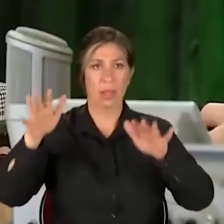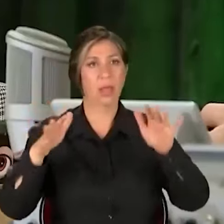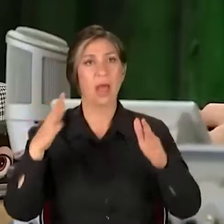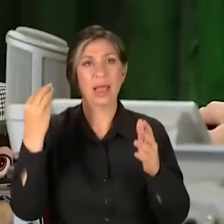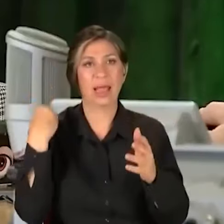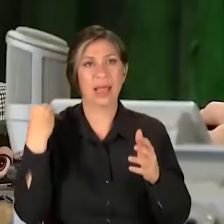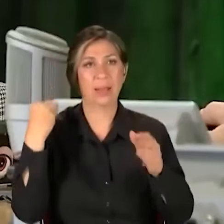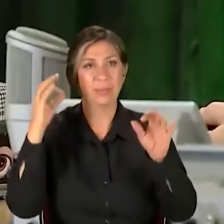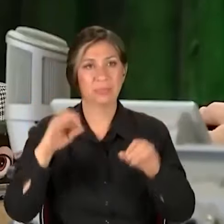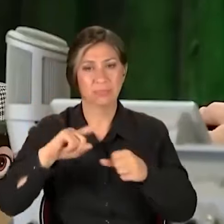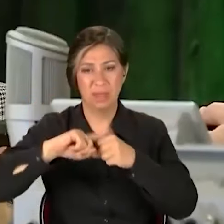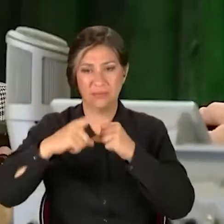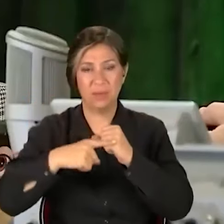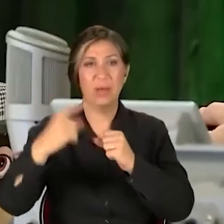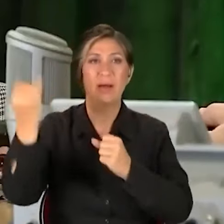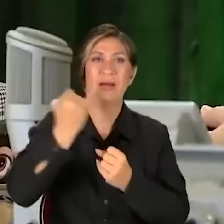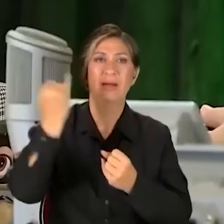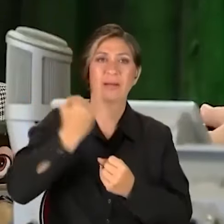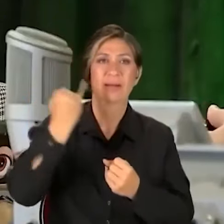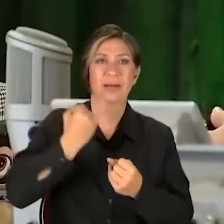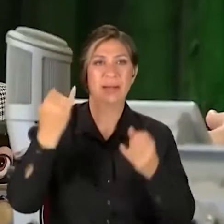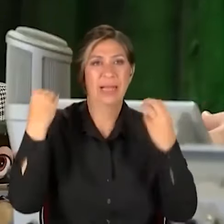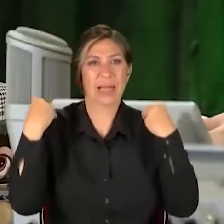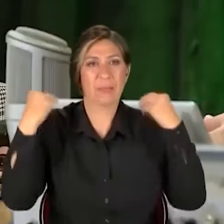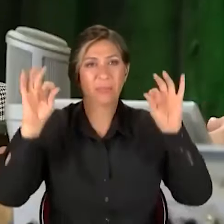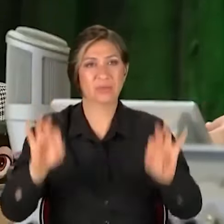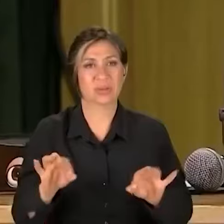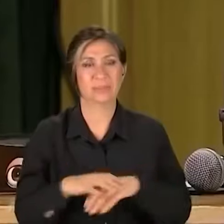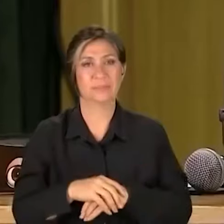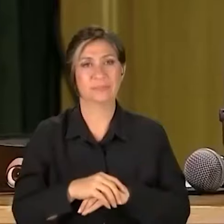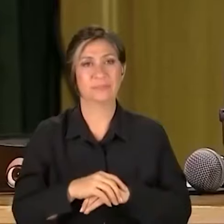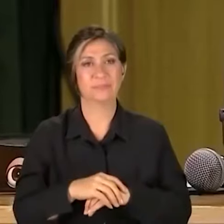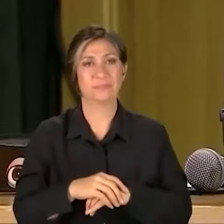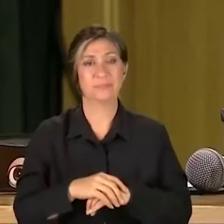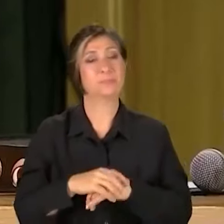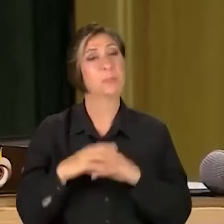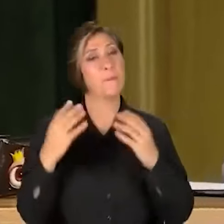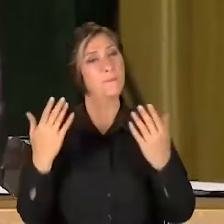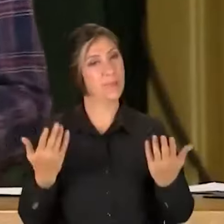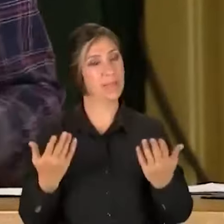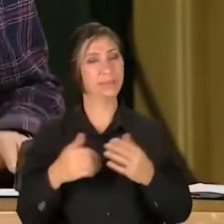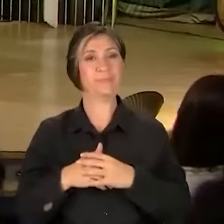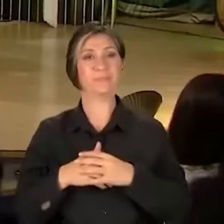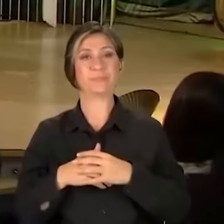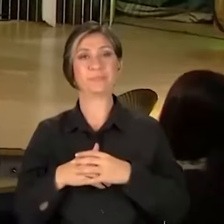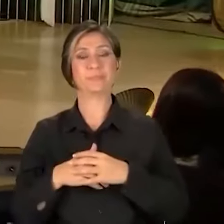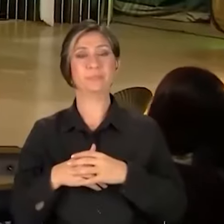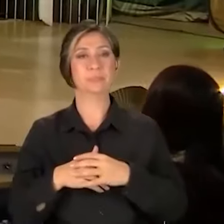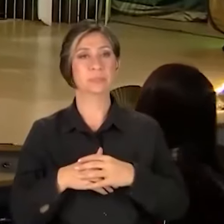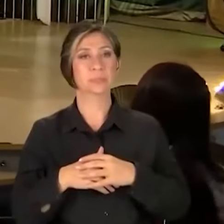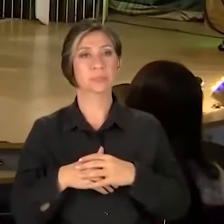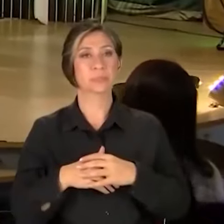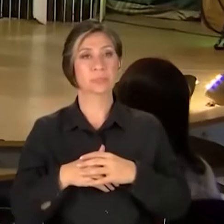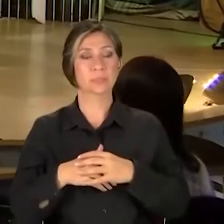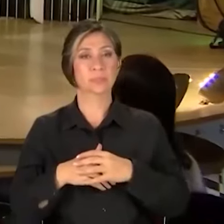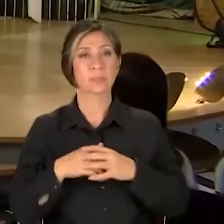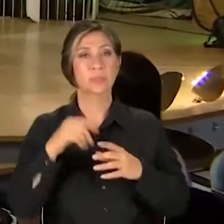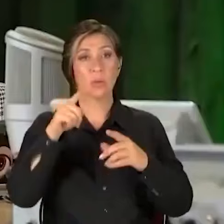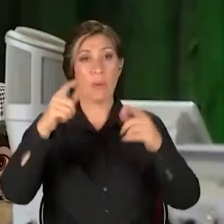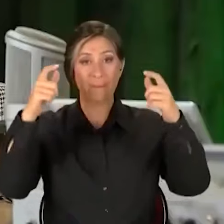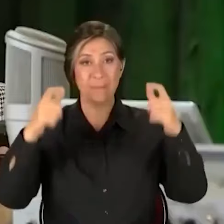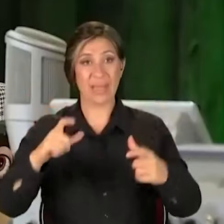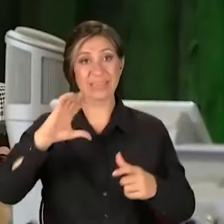ancak yeni yeni başladılar. Bir hafta sonra artık karalama kampanyalarına daha yeni başladılar yani. Yeni girdiler onlar. Peki. Şimdi bu